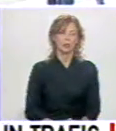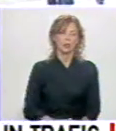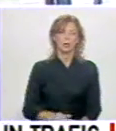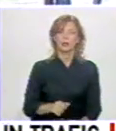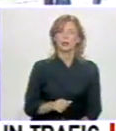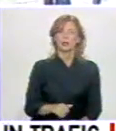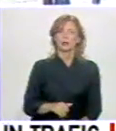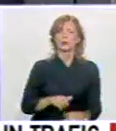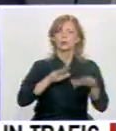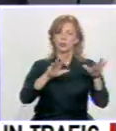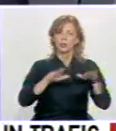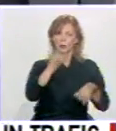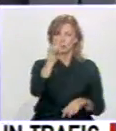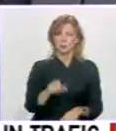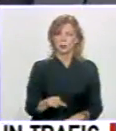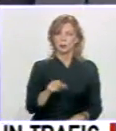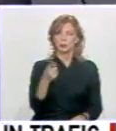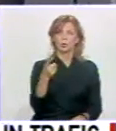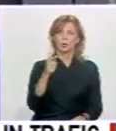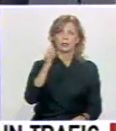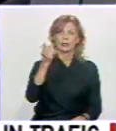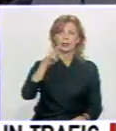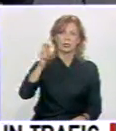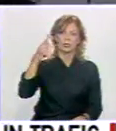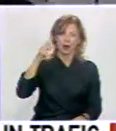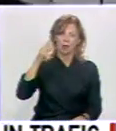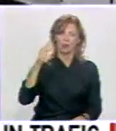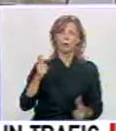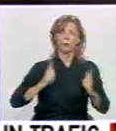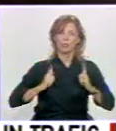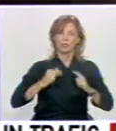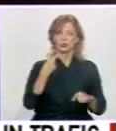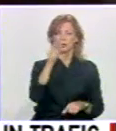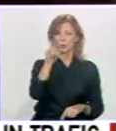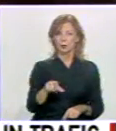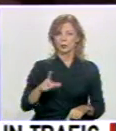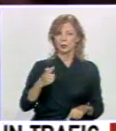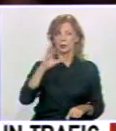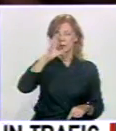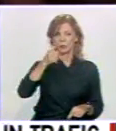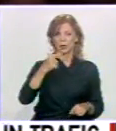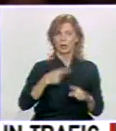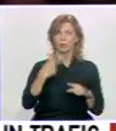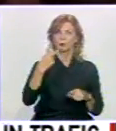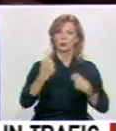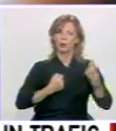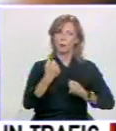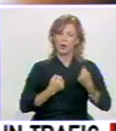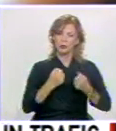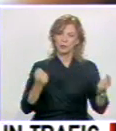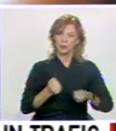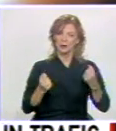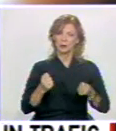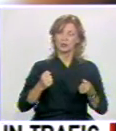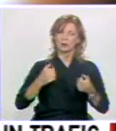Irachienii au trecut Dunărea cu barca, iar pe malul românesc au fost așteptați de 3 cetățeni bulgari cu 2 mașini pregătiți să-i ducă mai departe către vestul